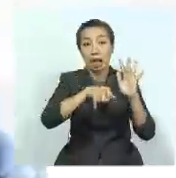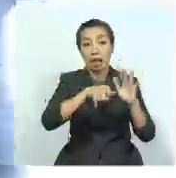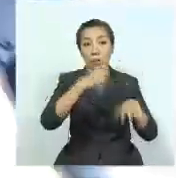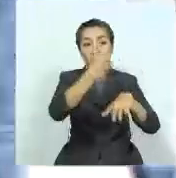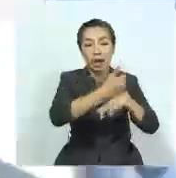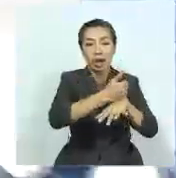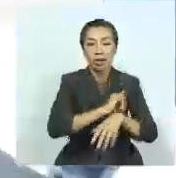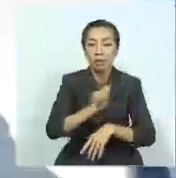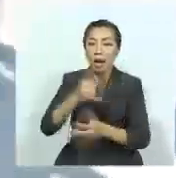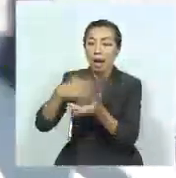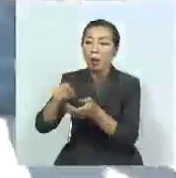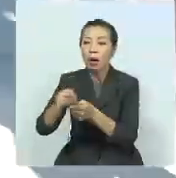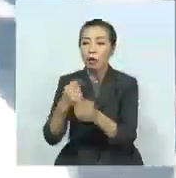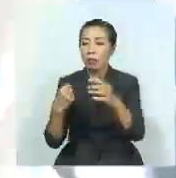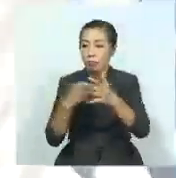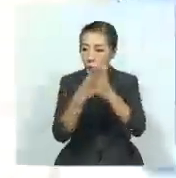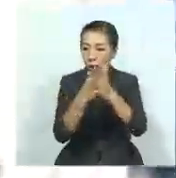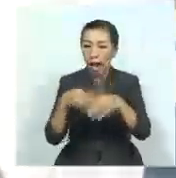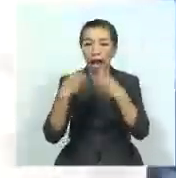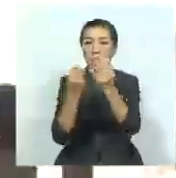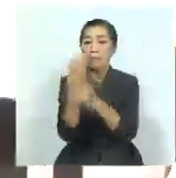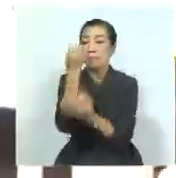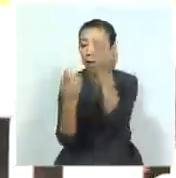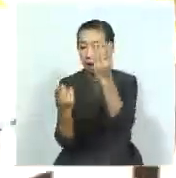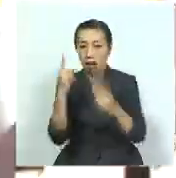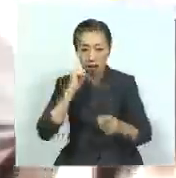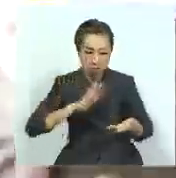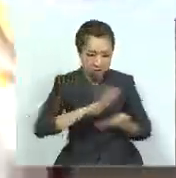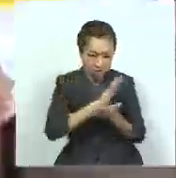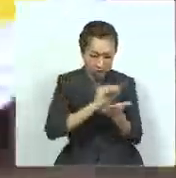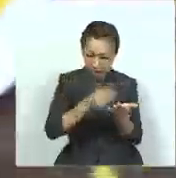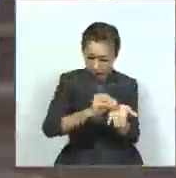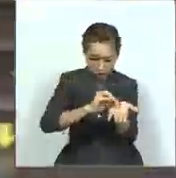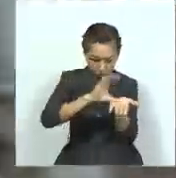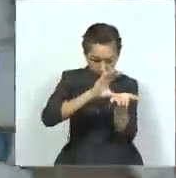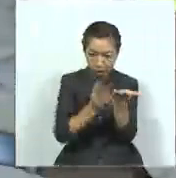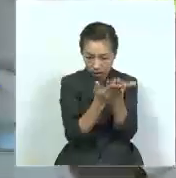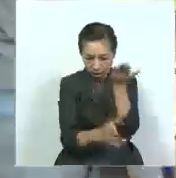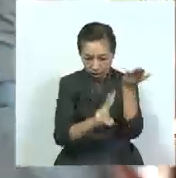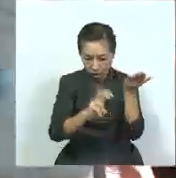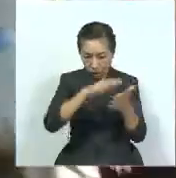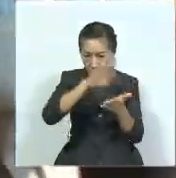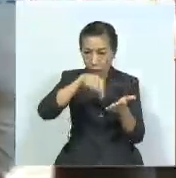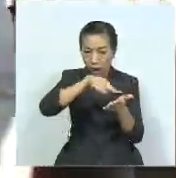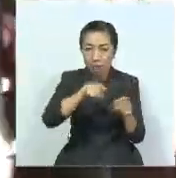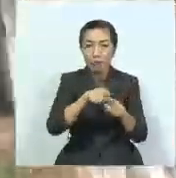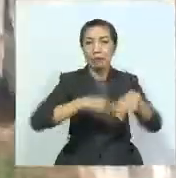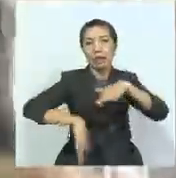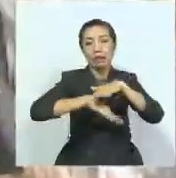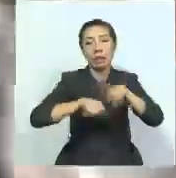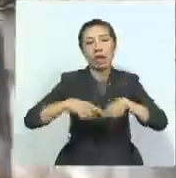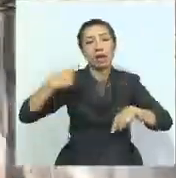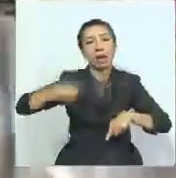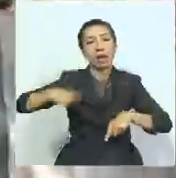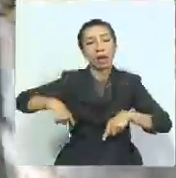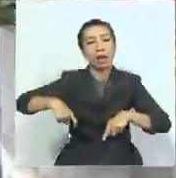สู้เพื่อป่าโดยเตรียมเอกสารที่เป็นบันทึกการจับกุมกว่า200หน้าที่นายสมเจตอำนวยสวัสดิ์อัยการพิเ